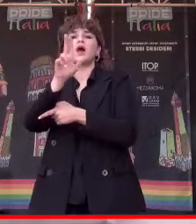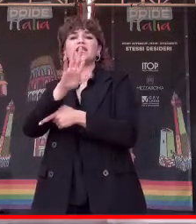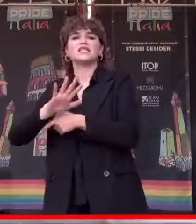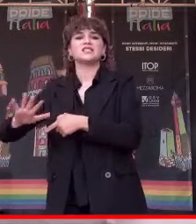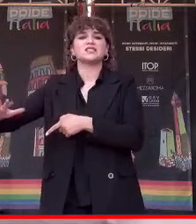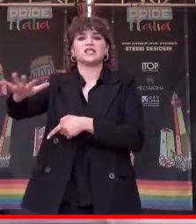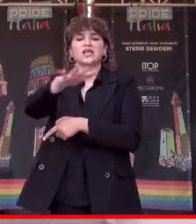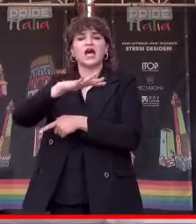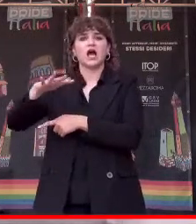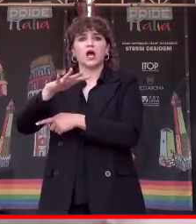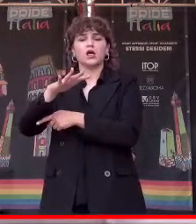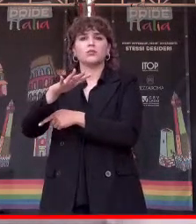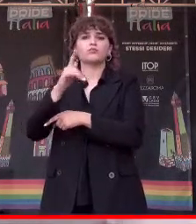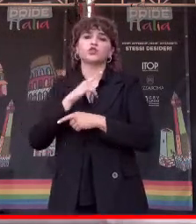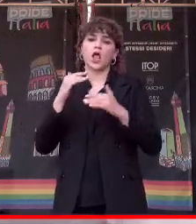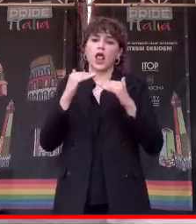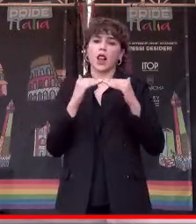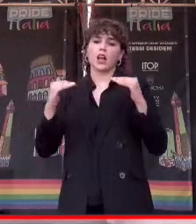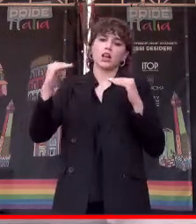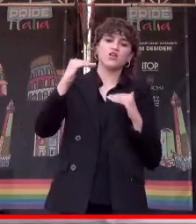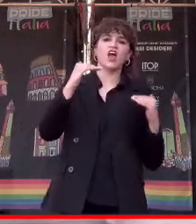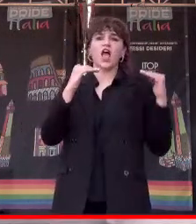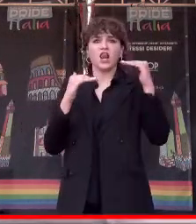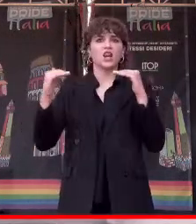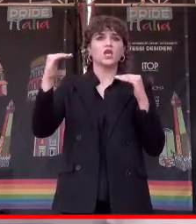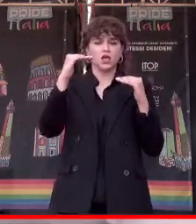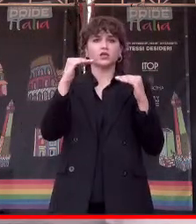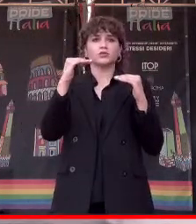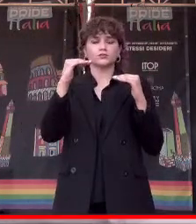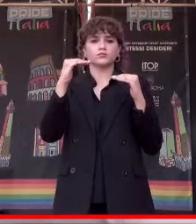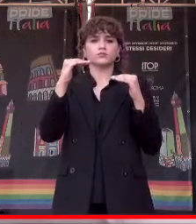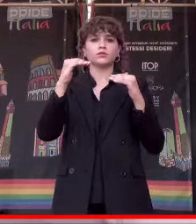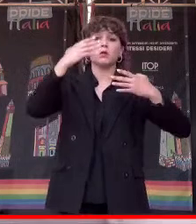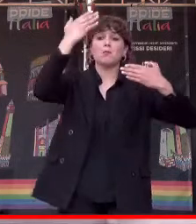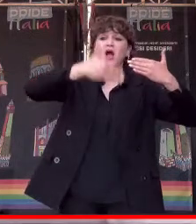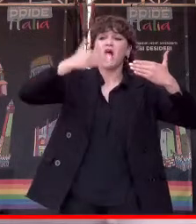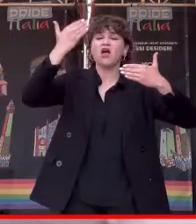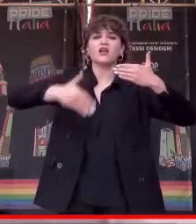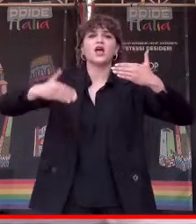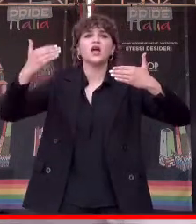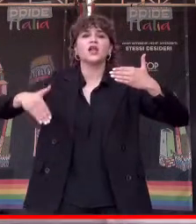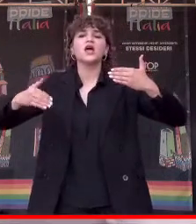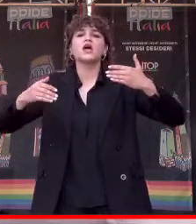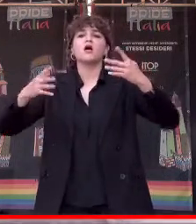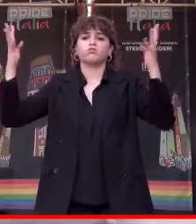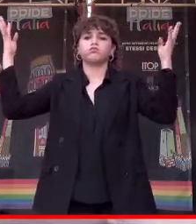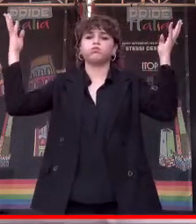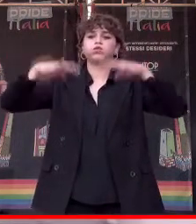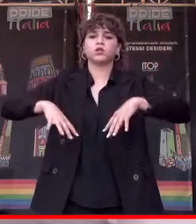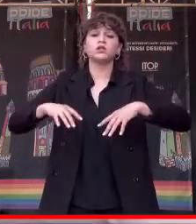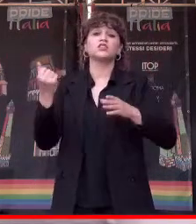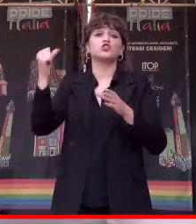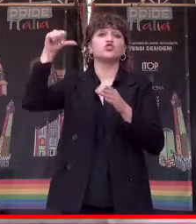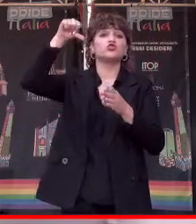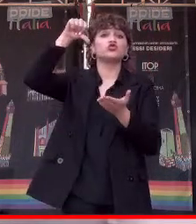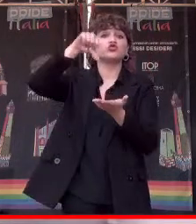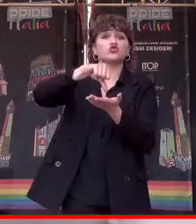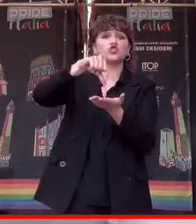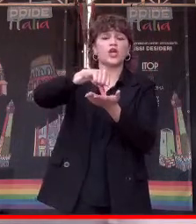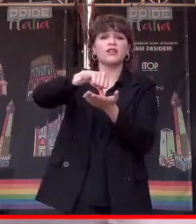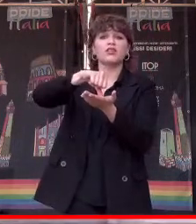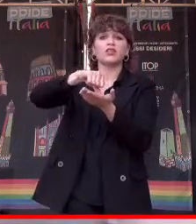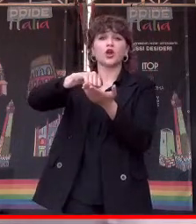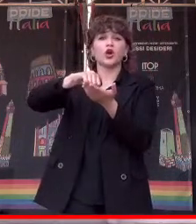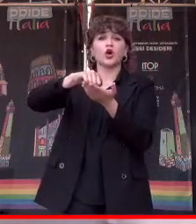affrontato su diversi livelli: abbattere le barriere in città che hanno centri storici, però poi guardare alle espansioni